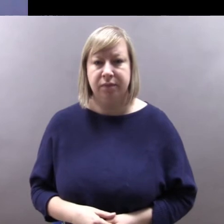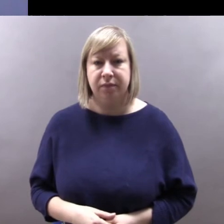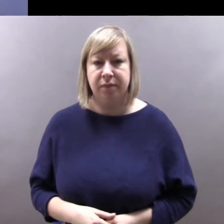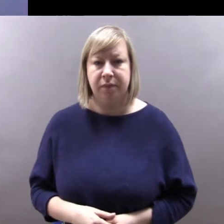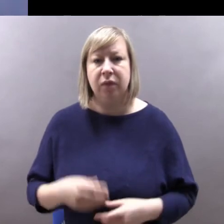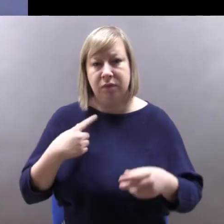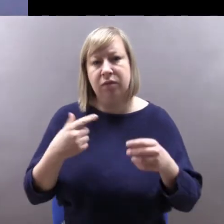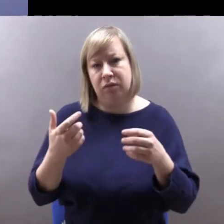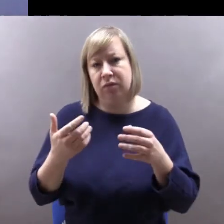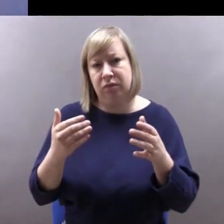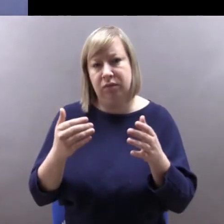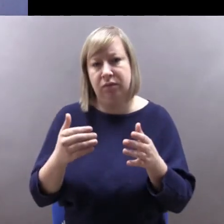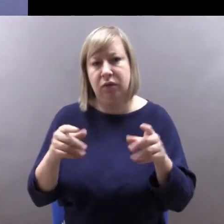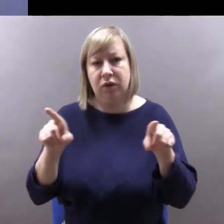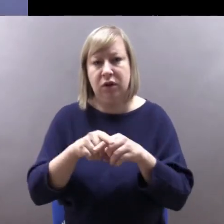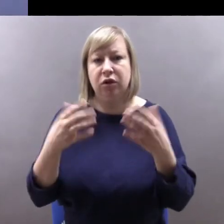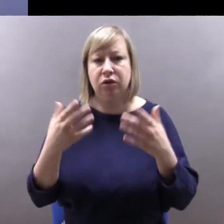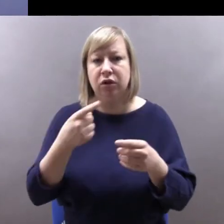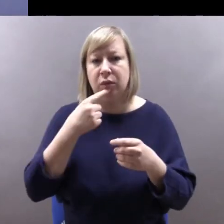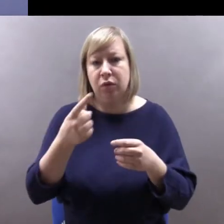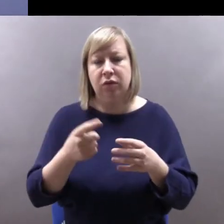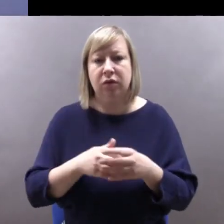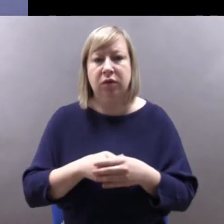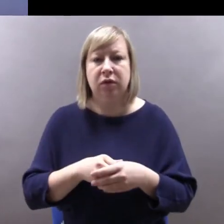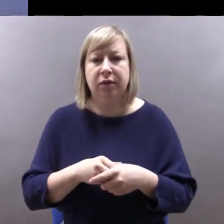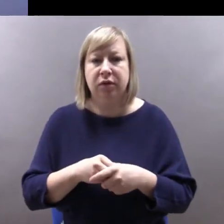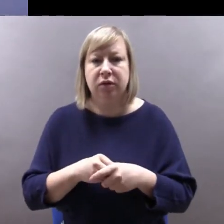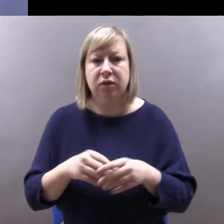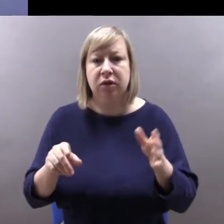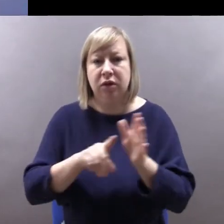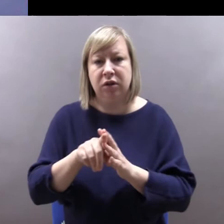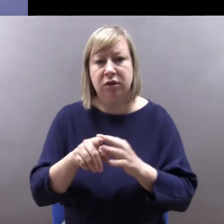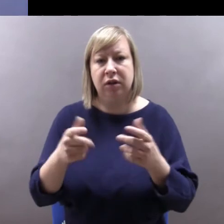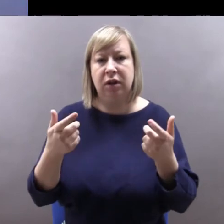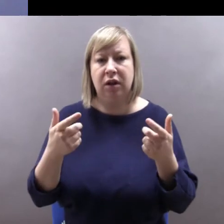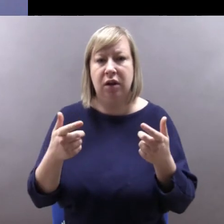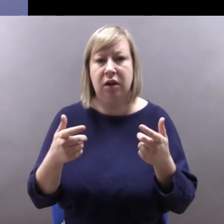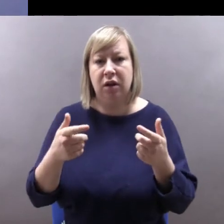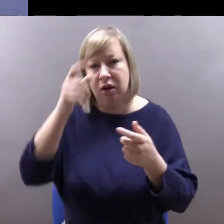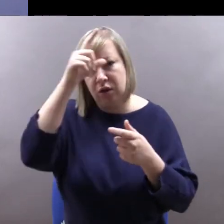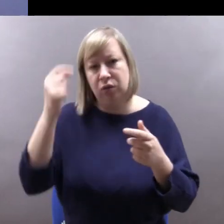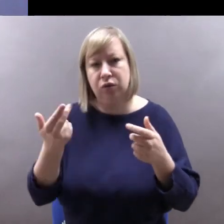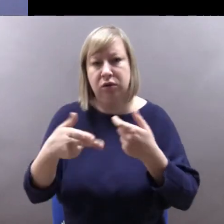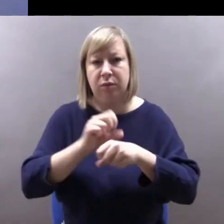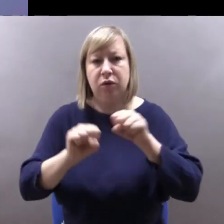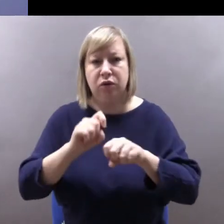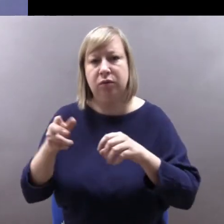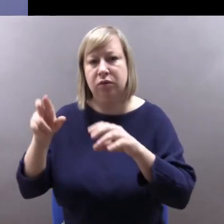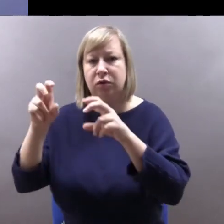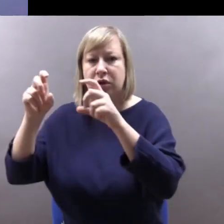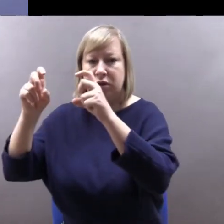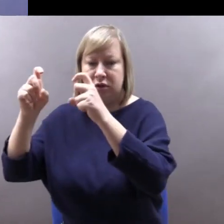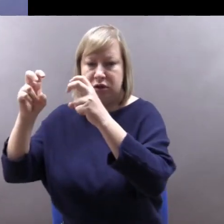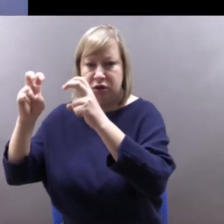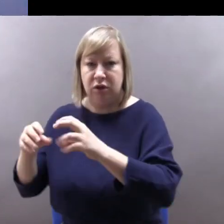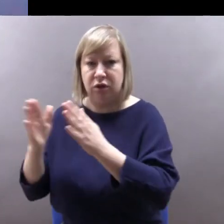Ja może dodam kilka słów do osób właśnie też niepełnosprawnych, z niepełnosprawnościami, które siedzą w domach. Niech